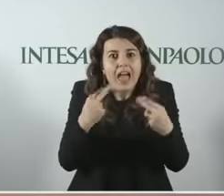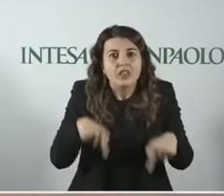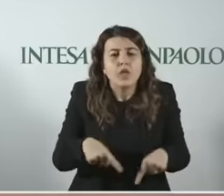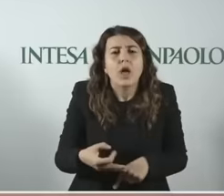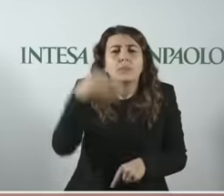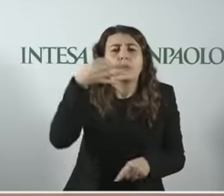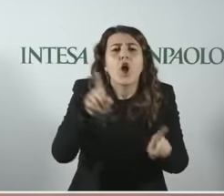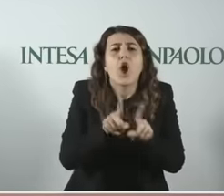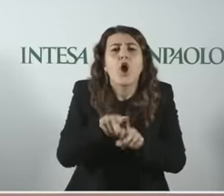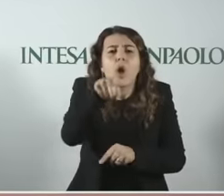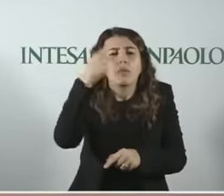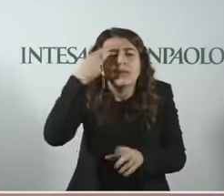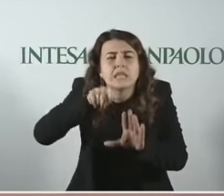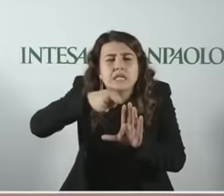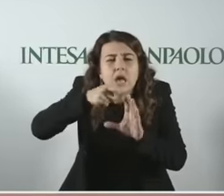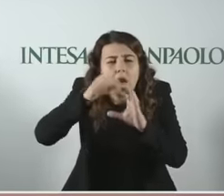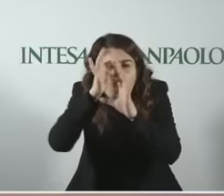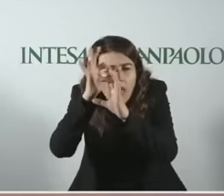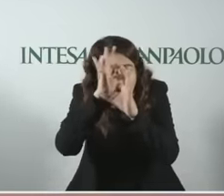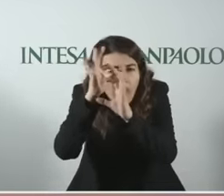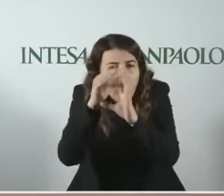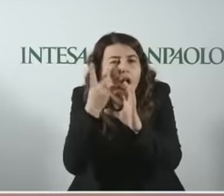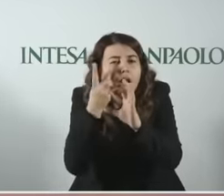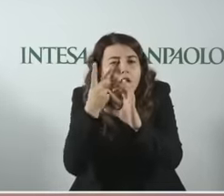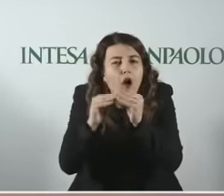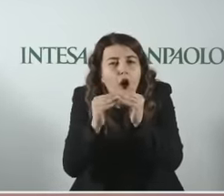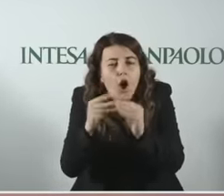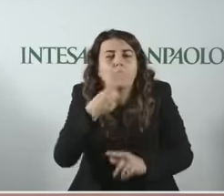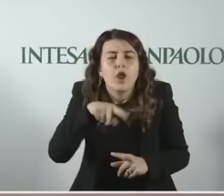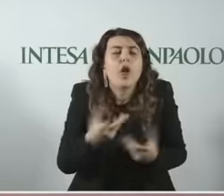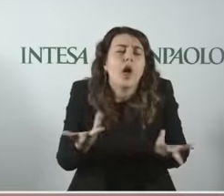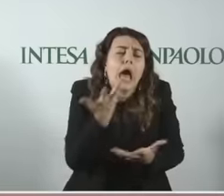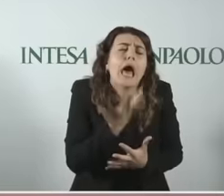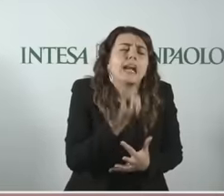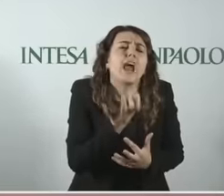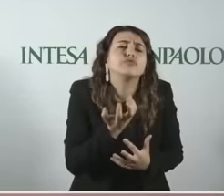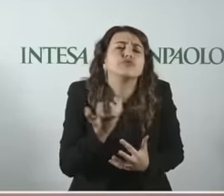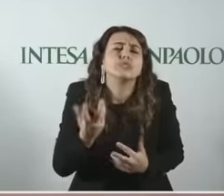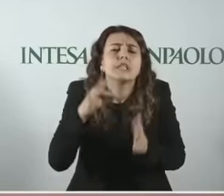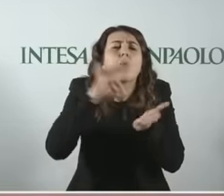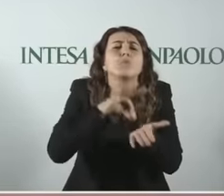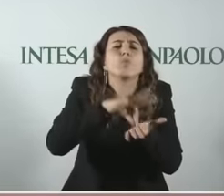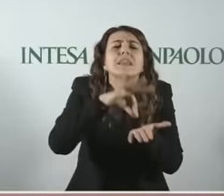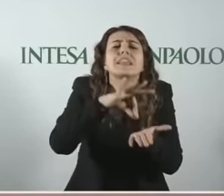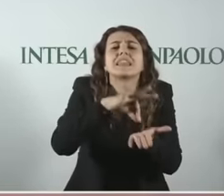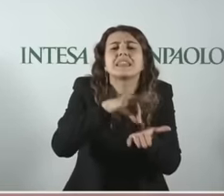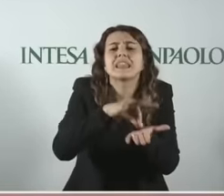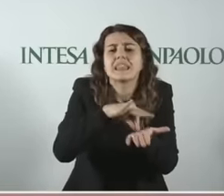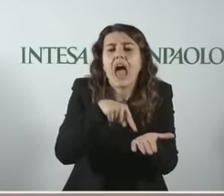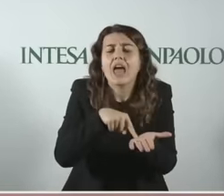foste come dire dietro il buco della serratura Noi ci troviamo ogni tanto a registrare un certo numero di queste puntate